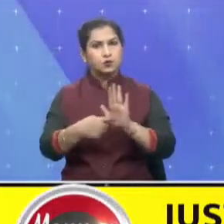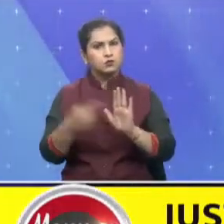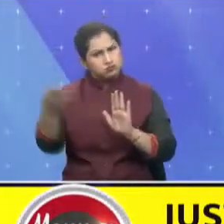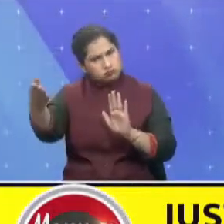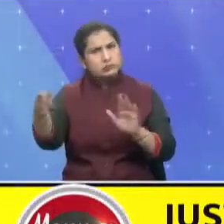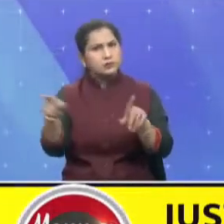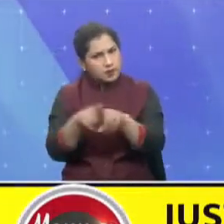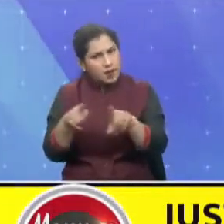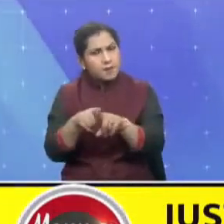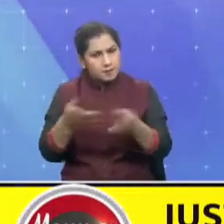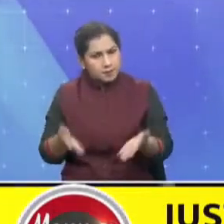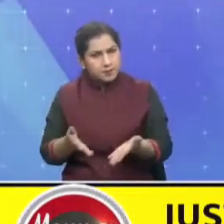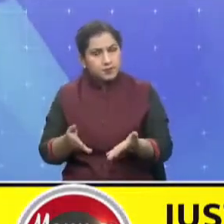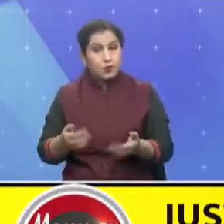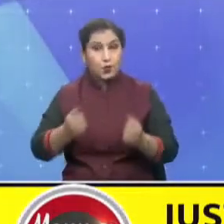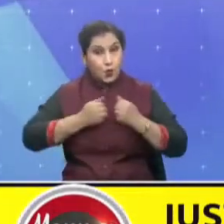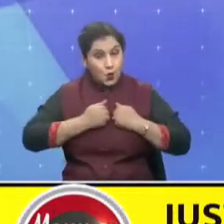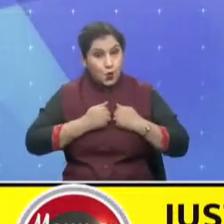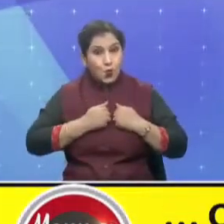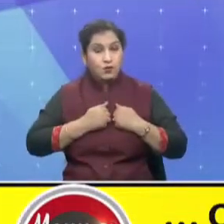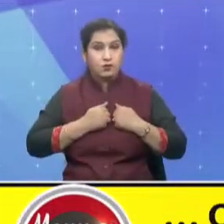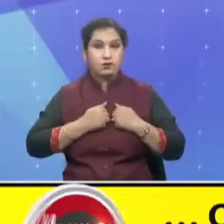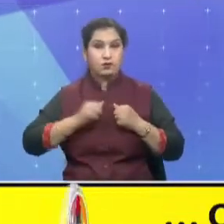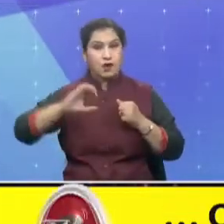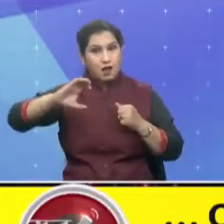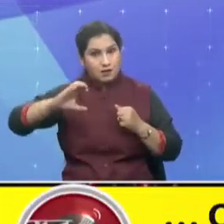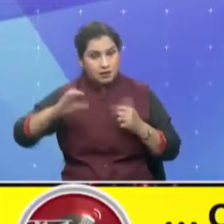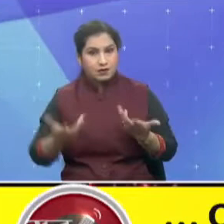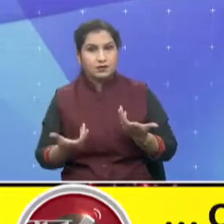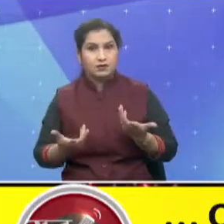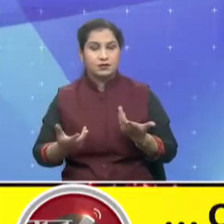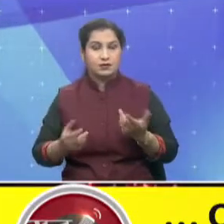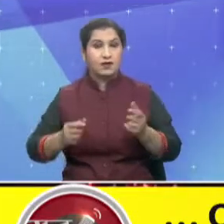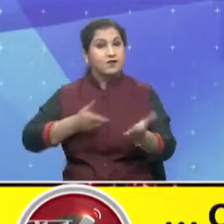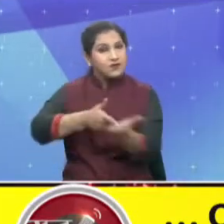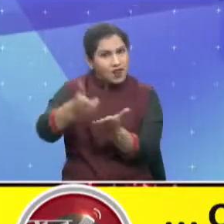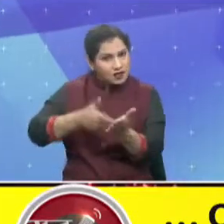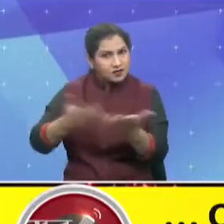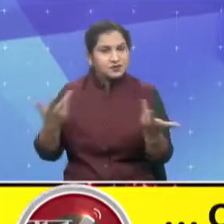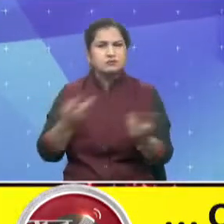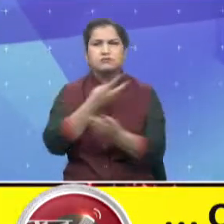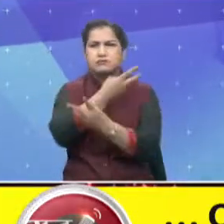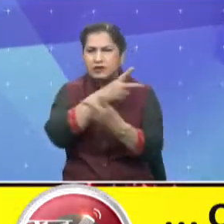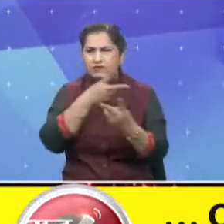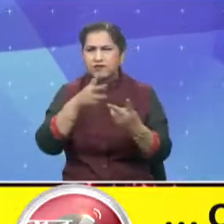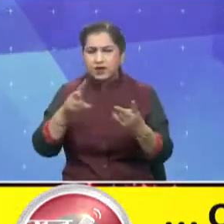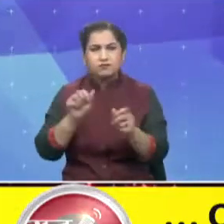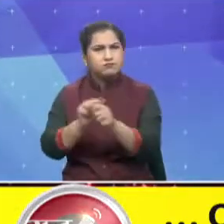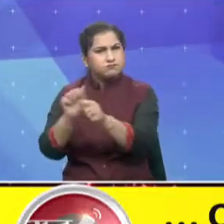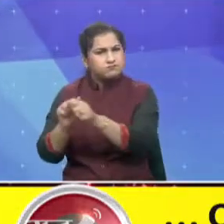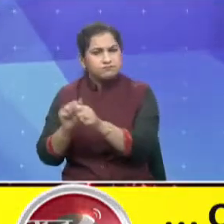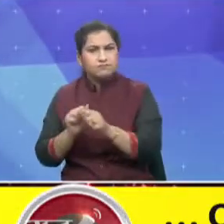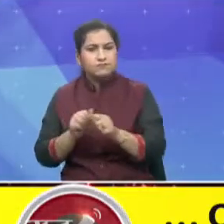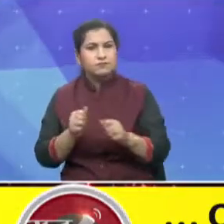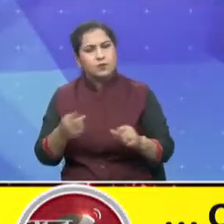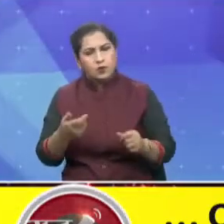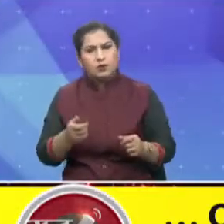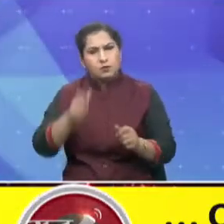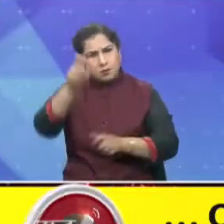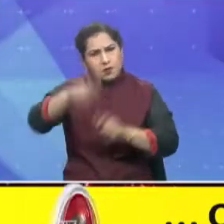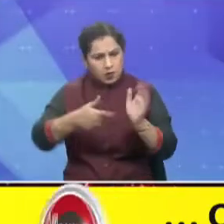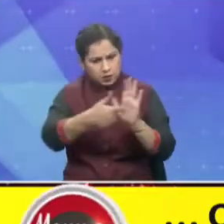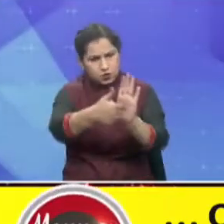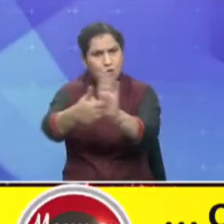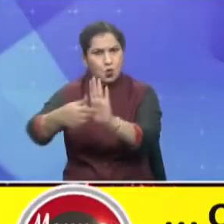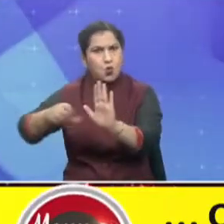इसी तरह अपने शहरों के, गांवों के आजादी के आंदोलन से जुड़े अनूठे पहलुओं को लोगों के सामने